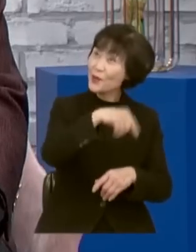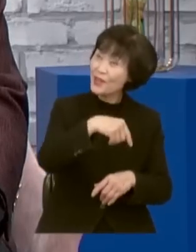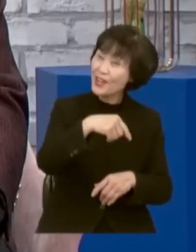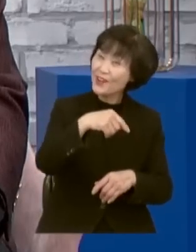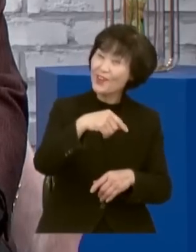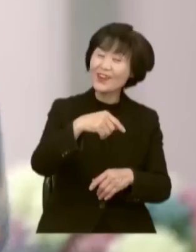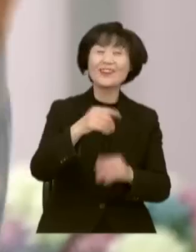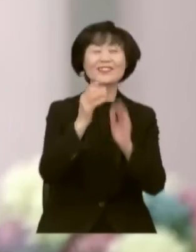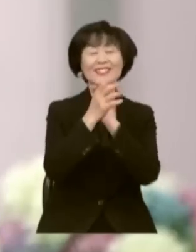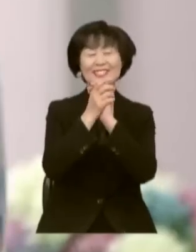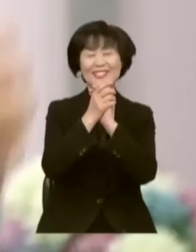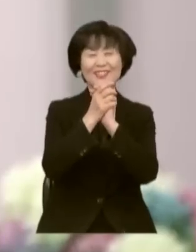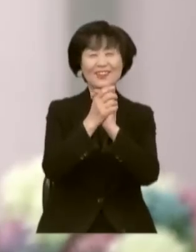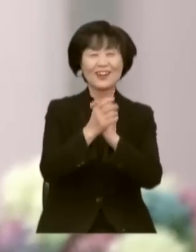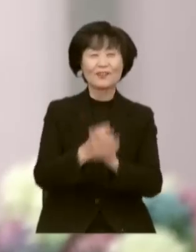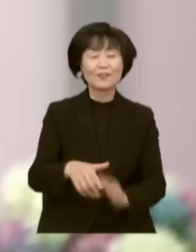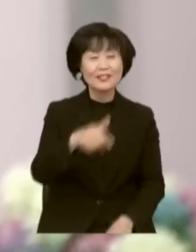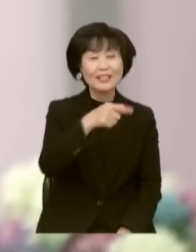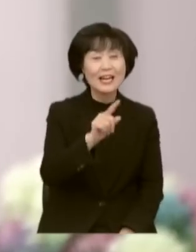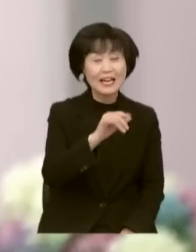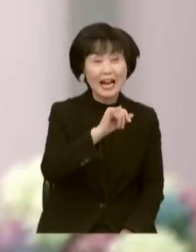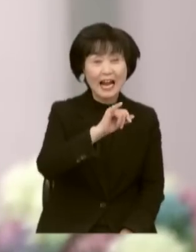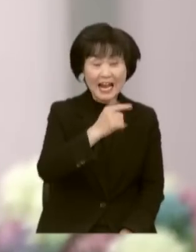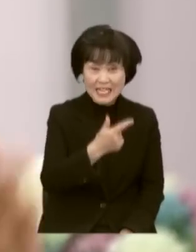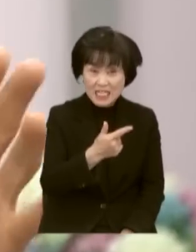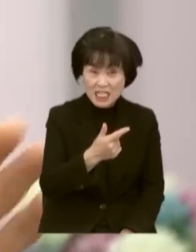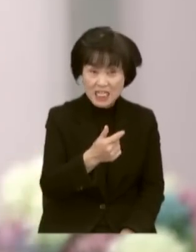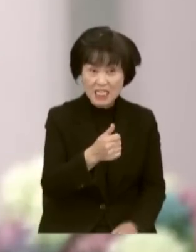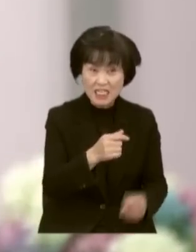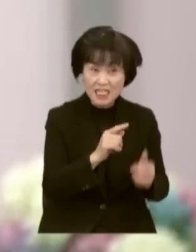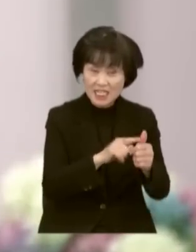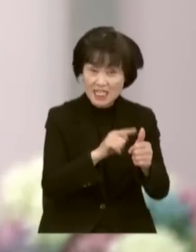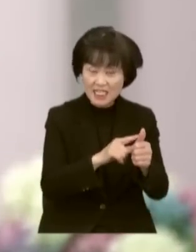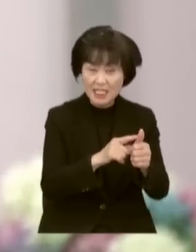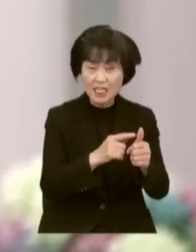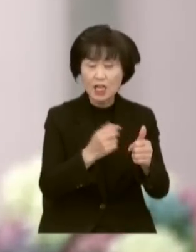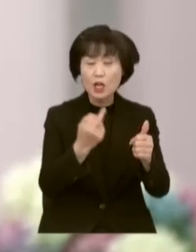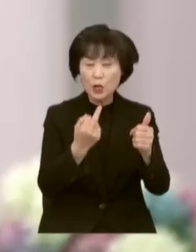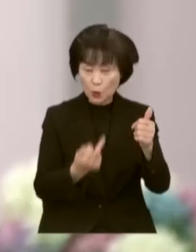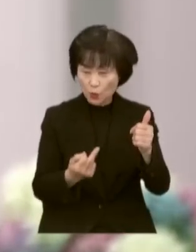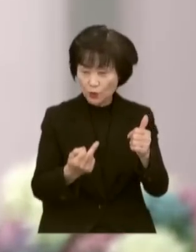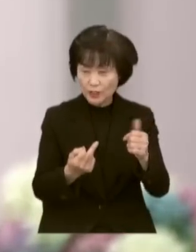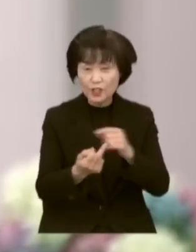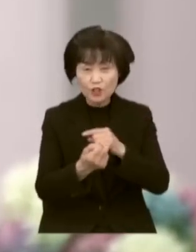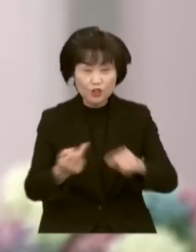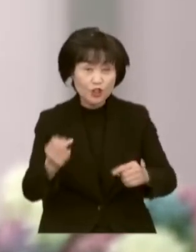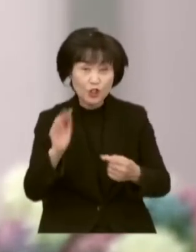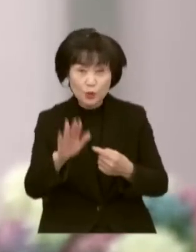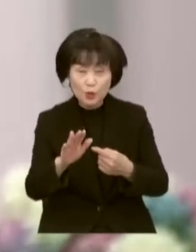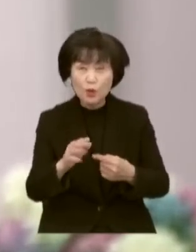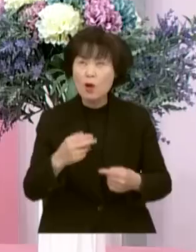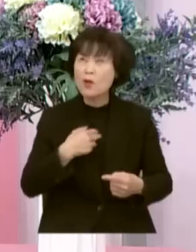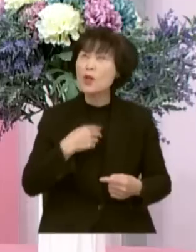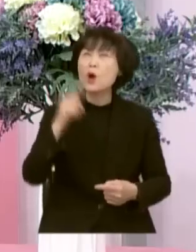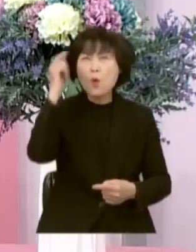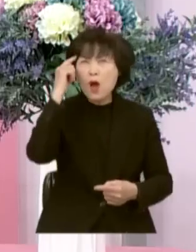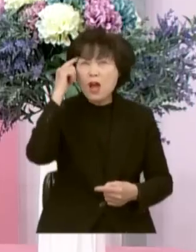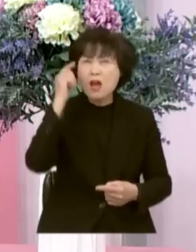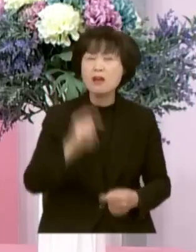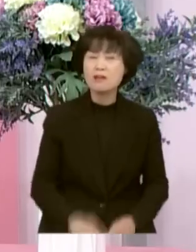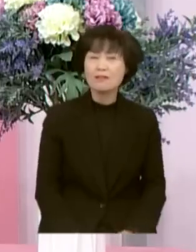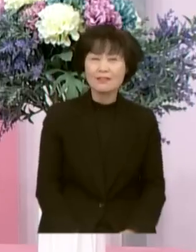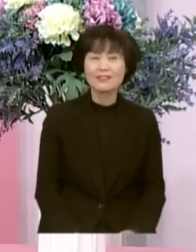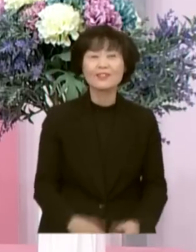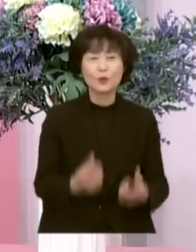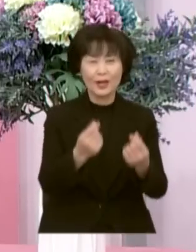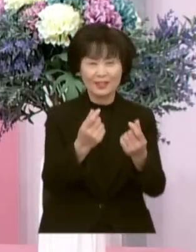딱 이 장면이에요. 그거 이게 가인이 아벨 죽이고 나서 막 이렇게 숨어도 어딜 숨겠어요. 근데 그게요